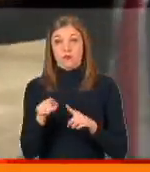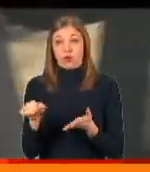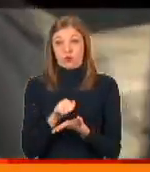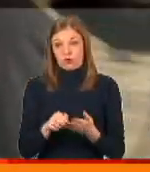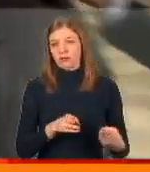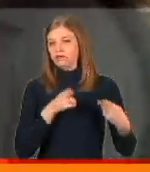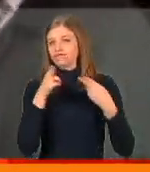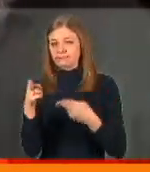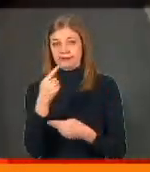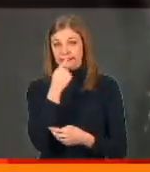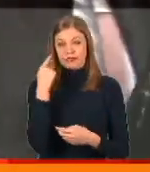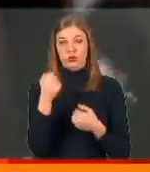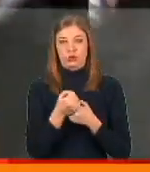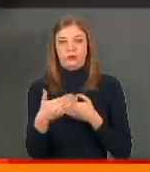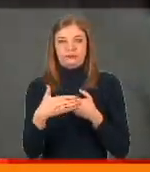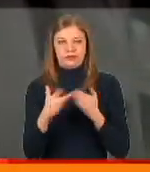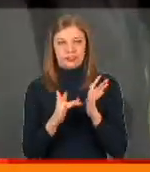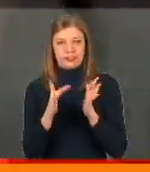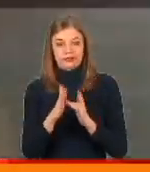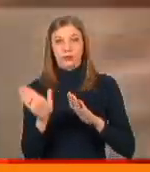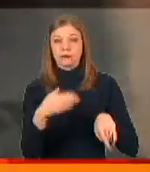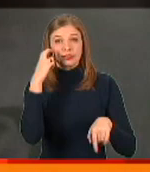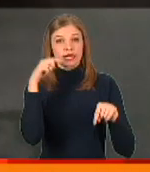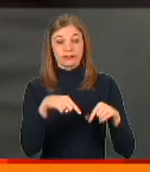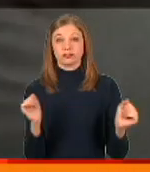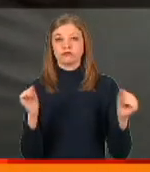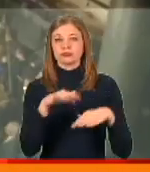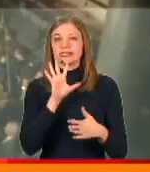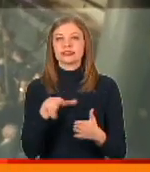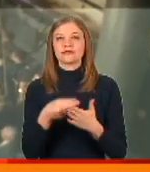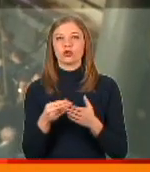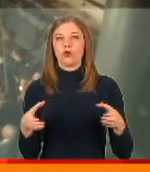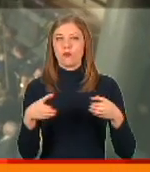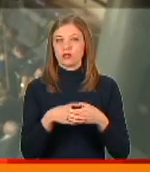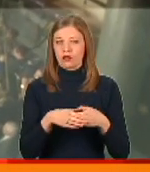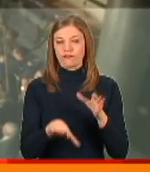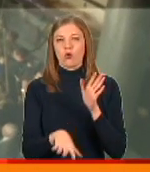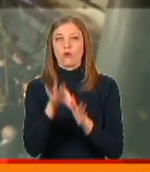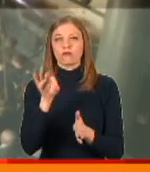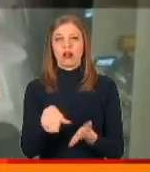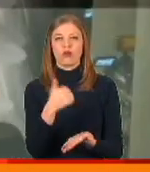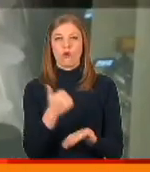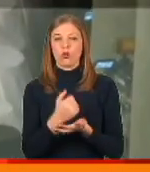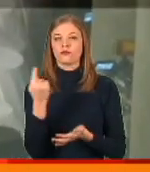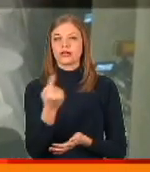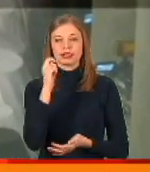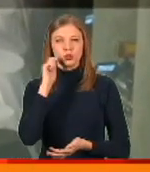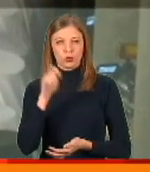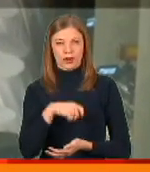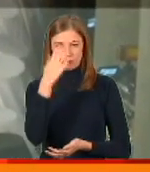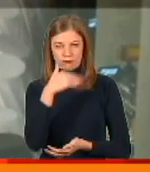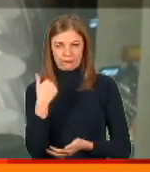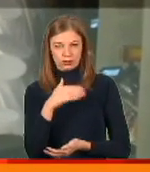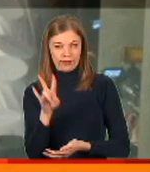делегація поїхала напередодні Різдва. Вже після того, як у Києві скликали свій об'єднавчий собор і обрали голову єдиної Української